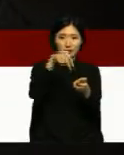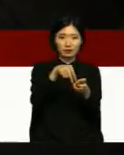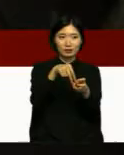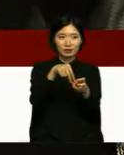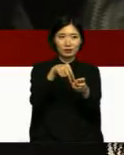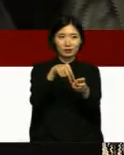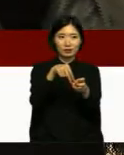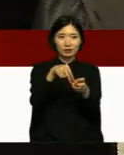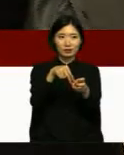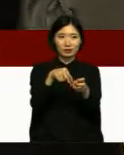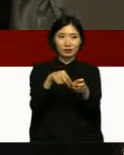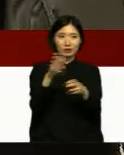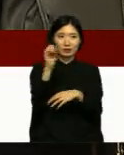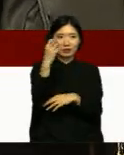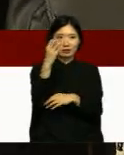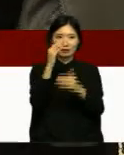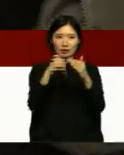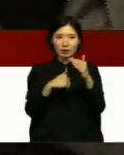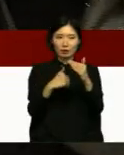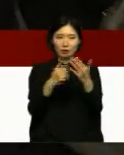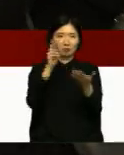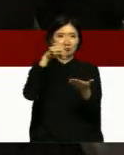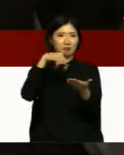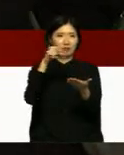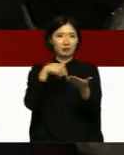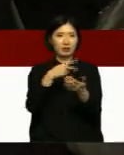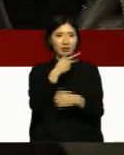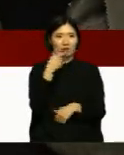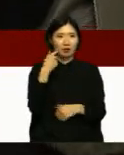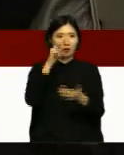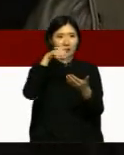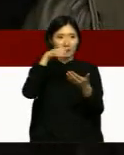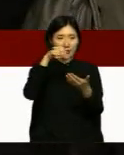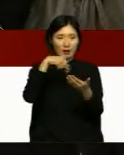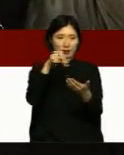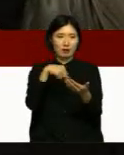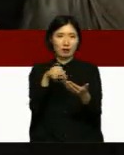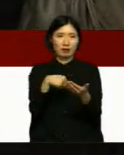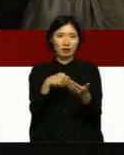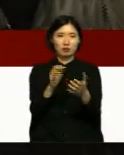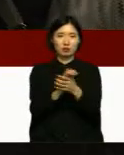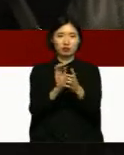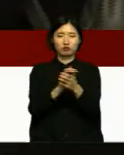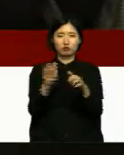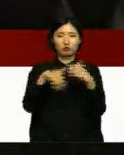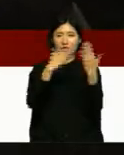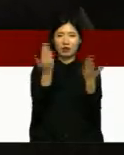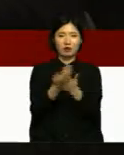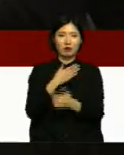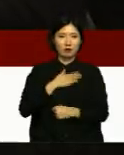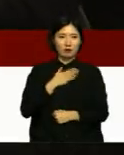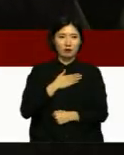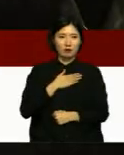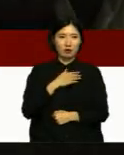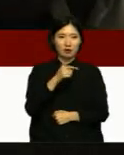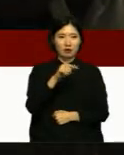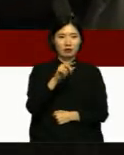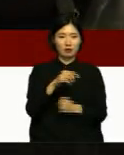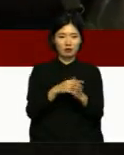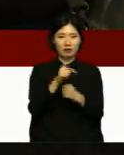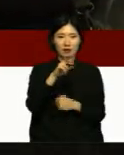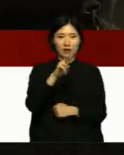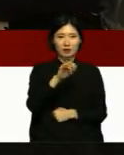많이 읽었어요. 영어로는 많이 있어서 친구들이 다 알아요.